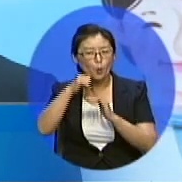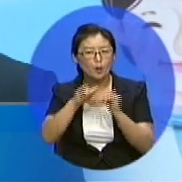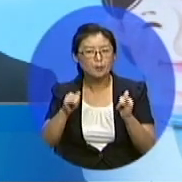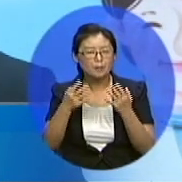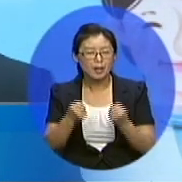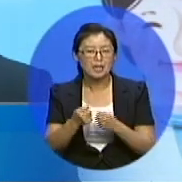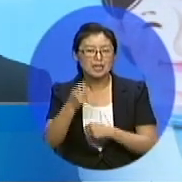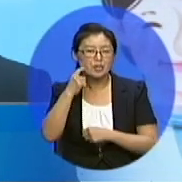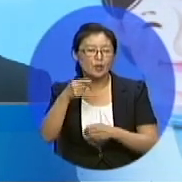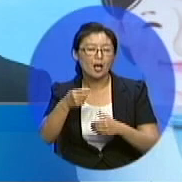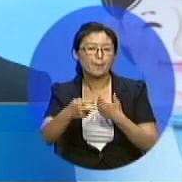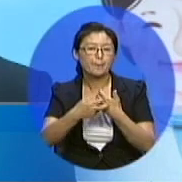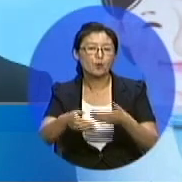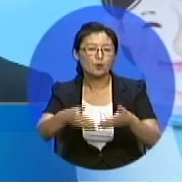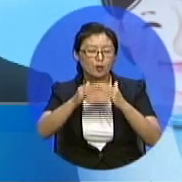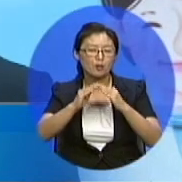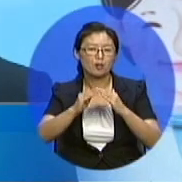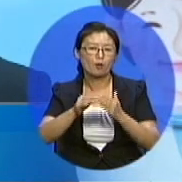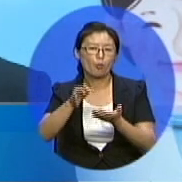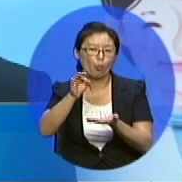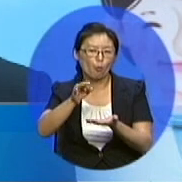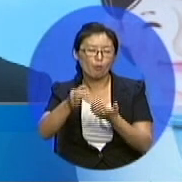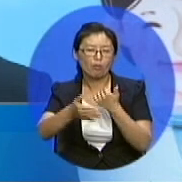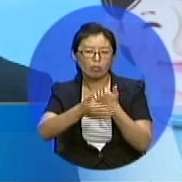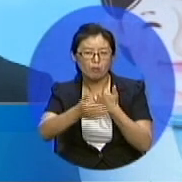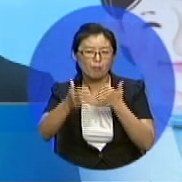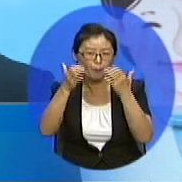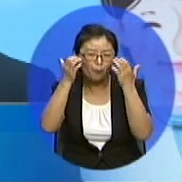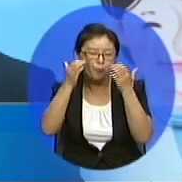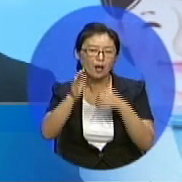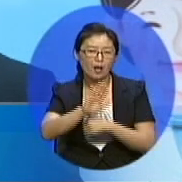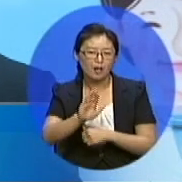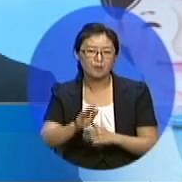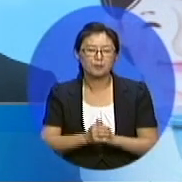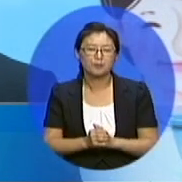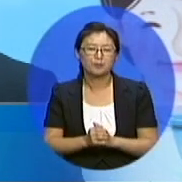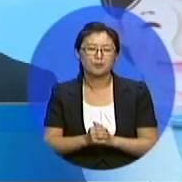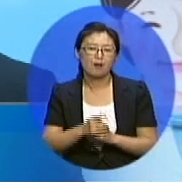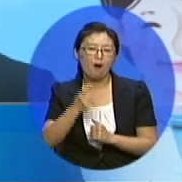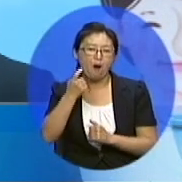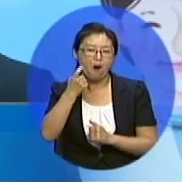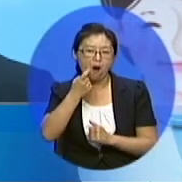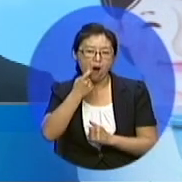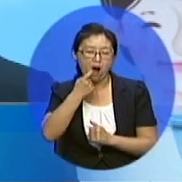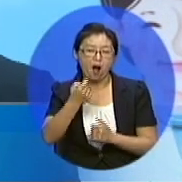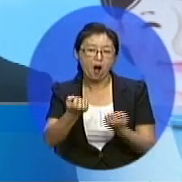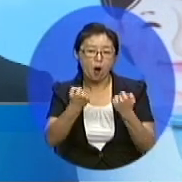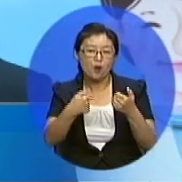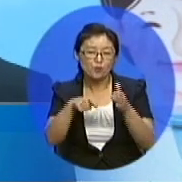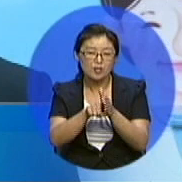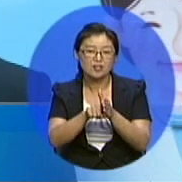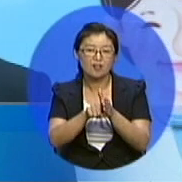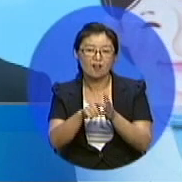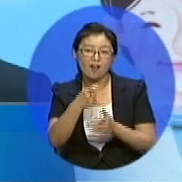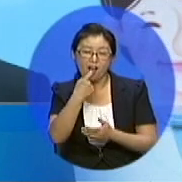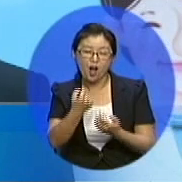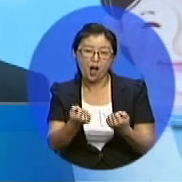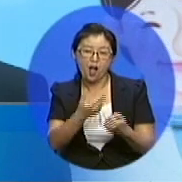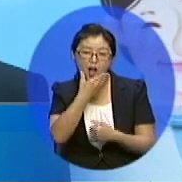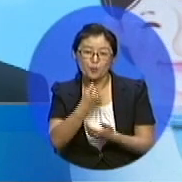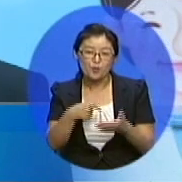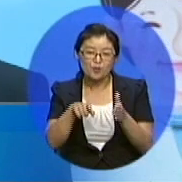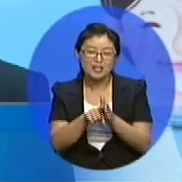줘서 여러 사람이 돈이 없다고 고생 않고 구강 건강을 위해서 이제 행복, 구강 행복을 위해서